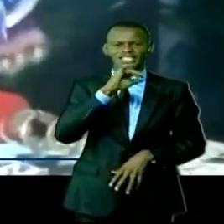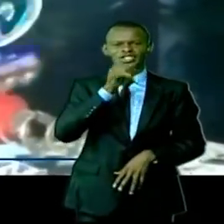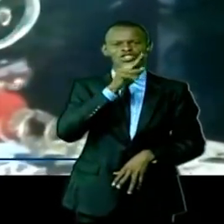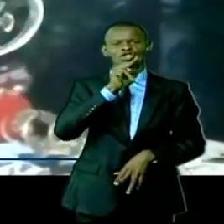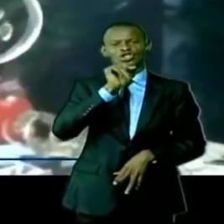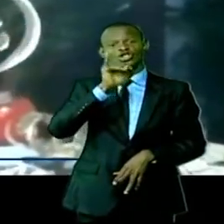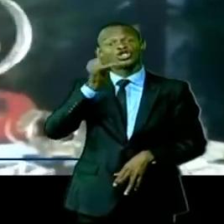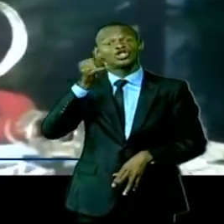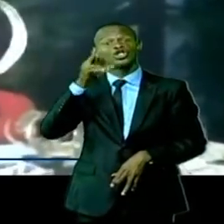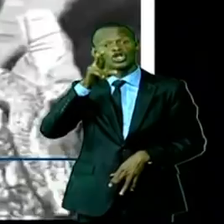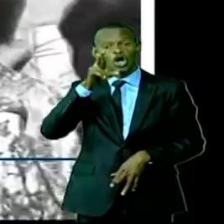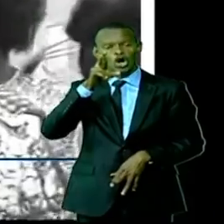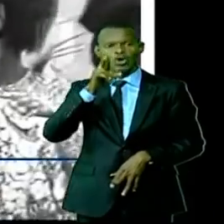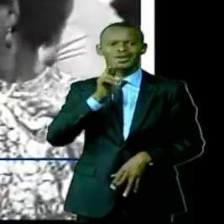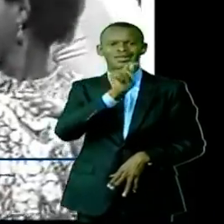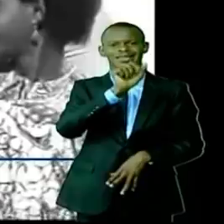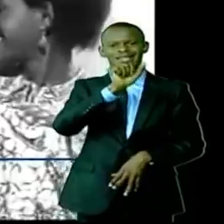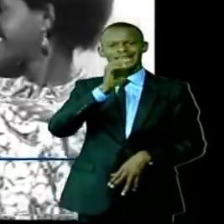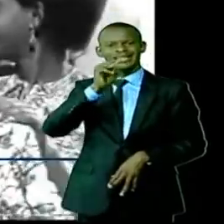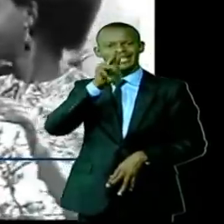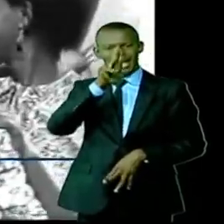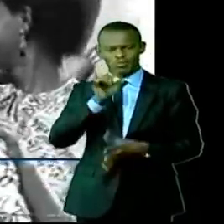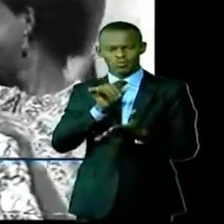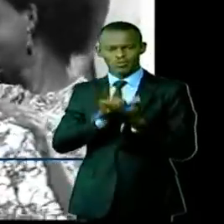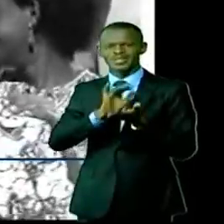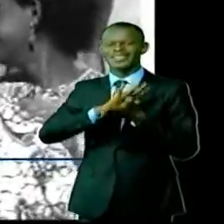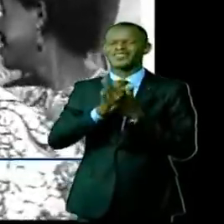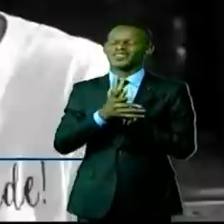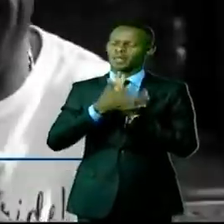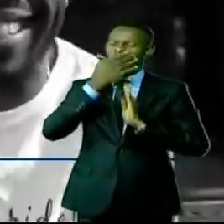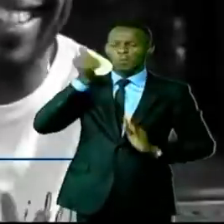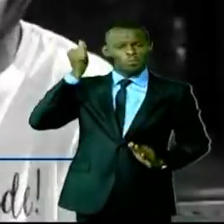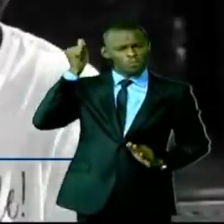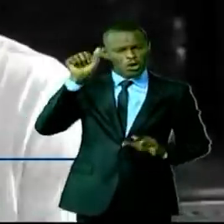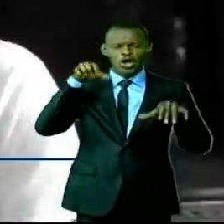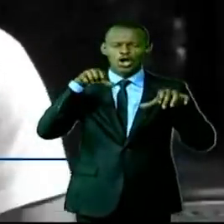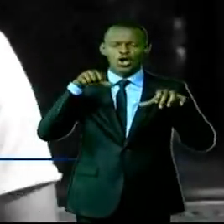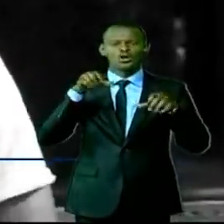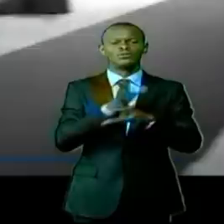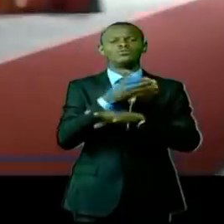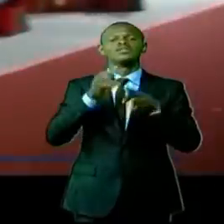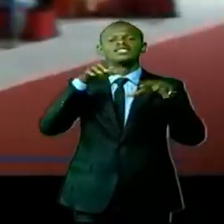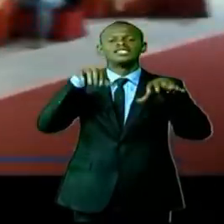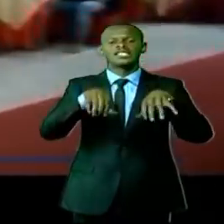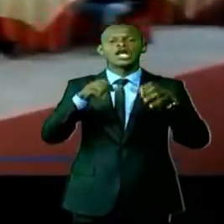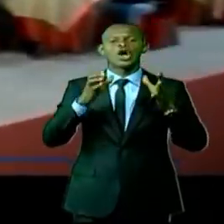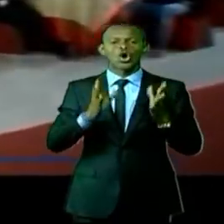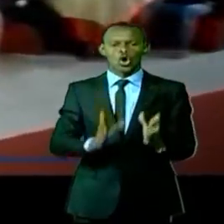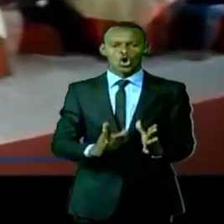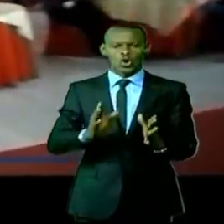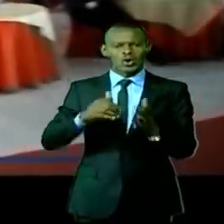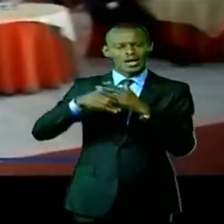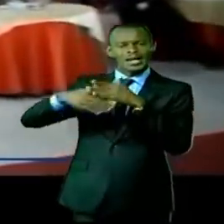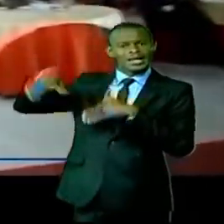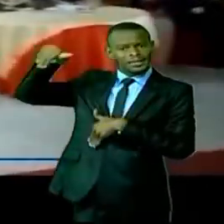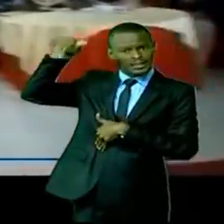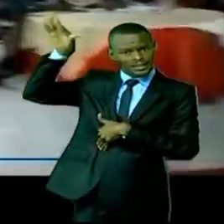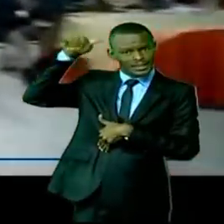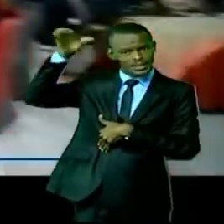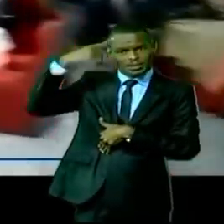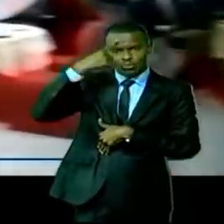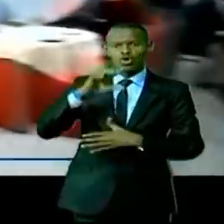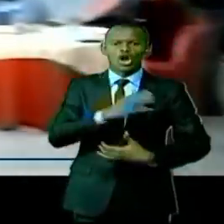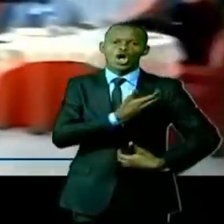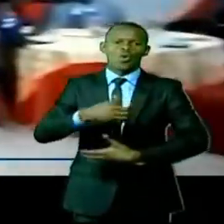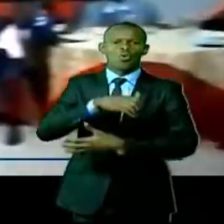considéré comme le meilleur artiste de la rumba congolaise de la diaspora. La cérémonie s'est déroulée à l'Olympic Palace en respectant les